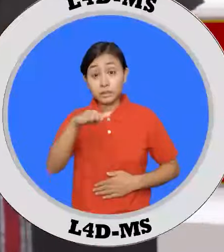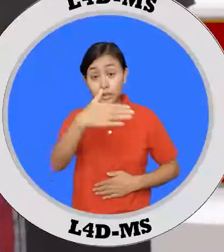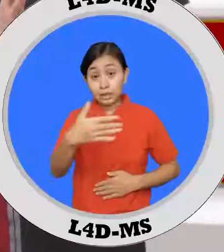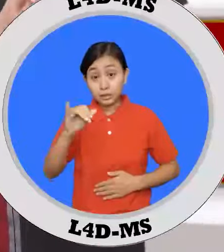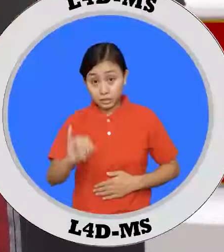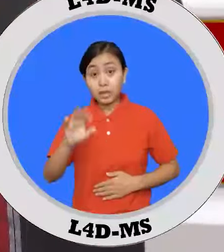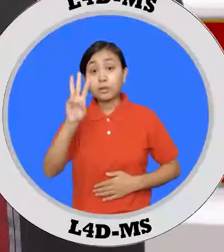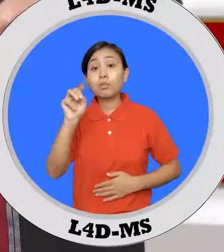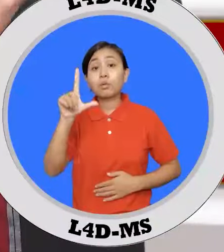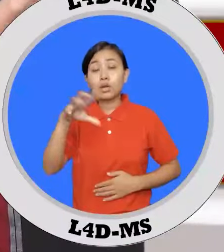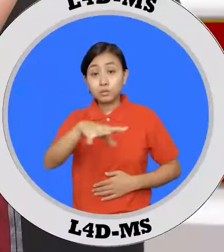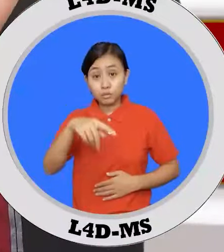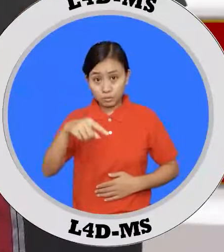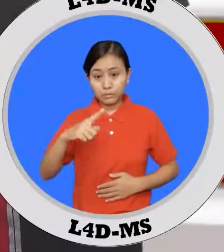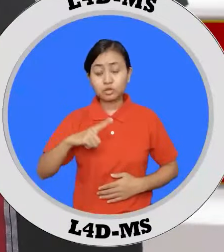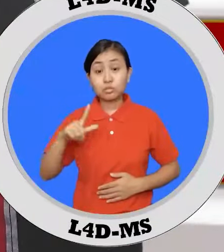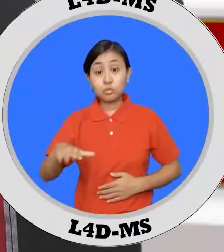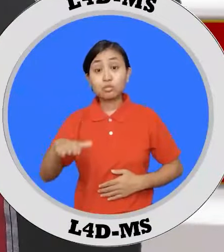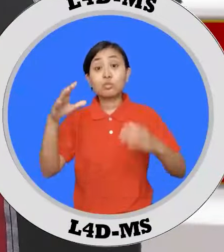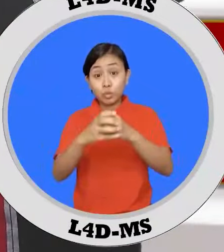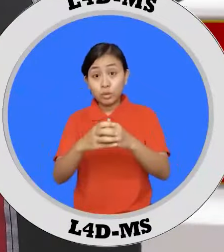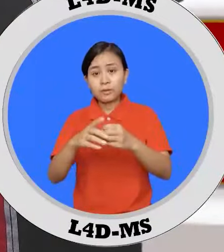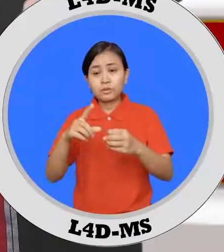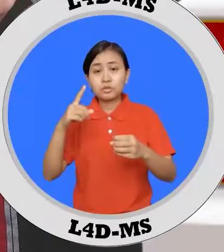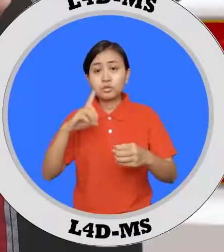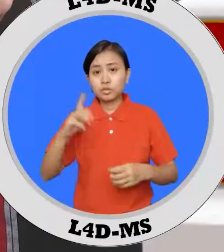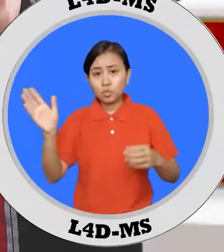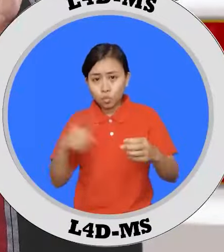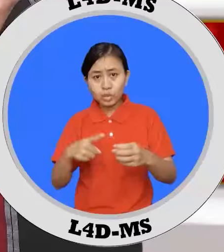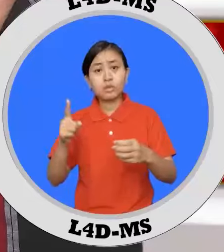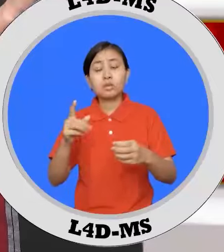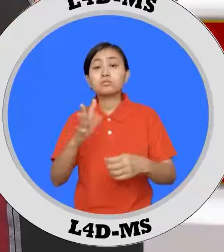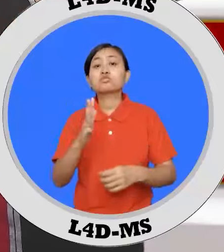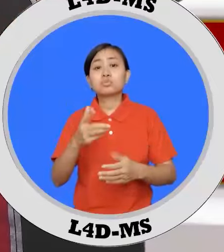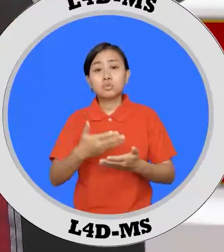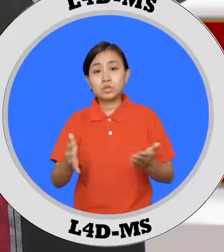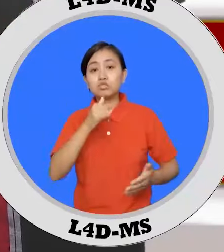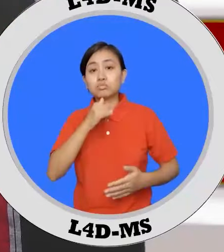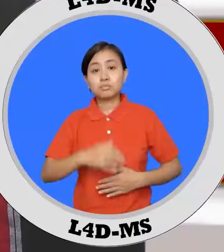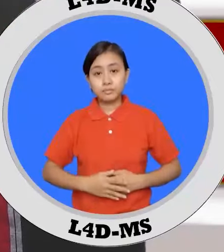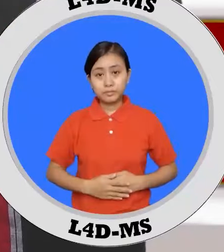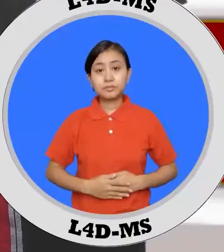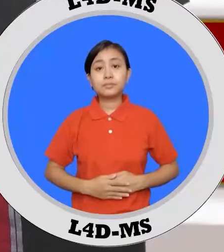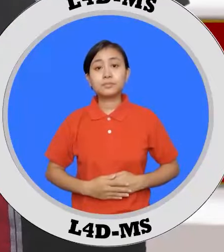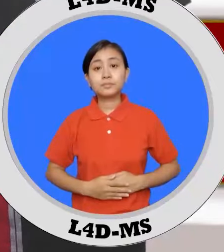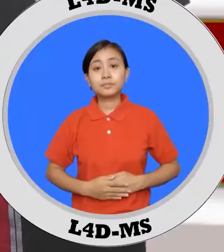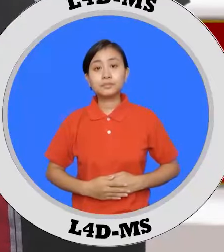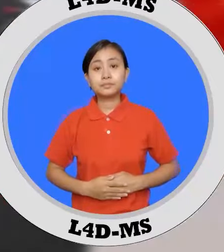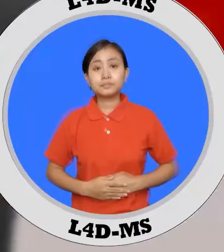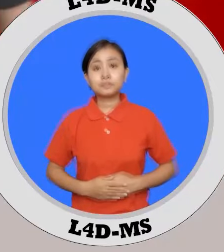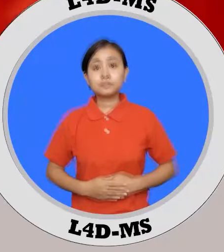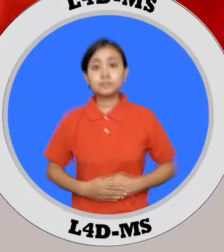က်မြို့မှာစစ်ကောင်စီကစစ်မှုထမ်းဖို့အတွက်လူငယ်တွေကိုပေါ်ရာဆွဲတာမရှိဘူးဆိုတဲ့အကြောင်းအရာမှားတွေပါပဲရခို